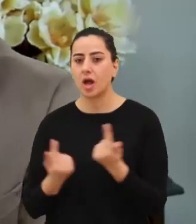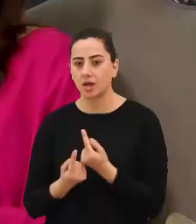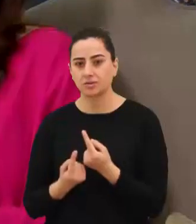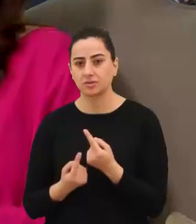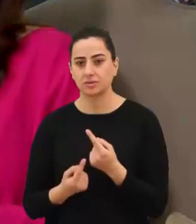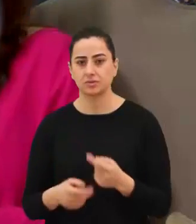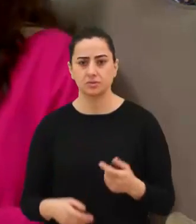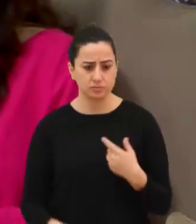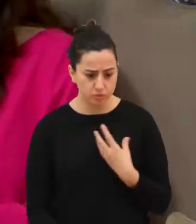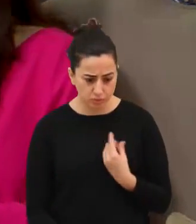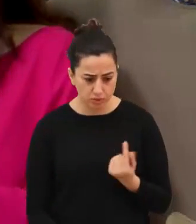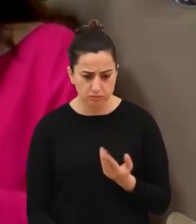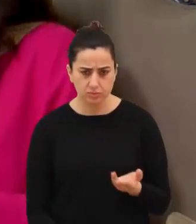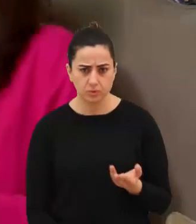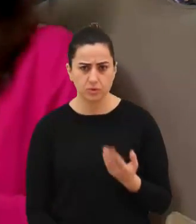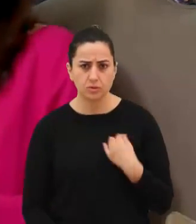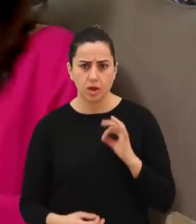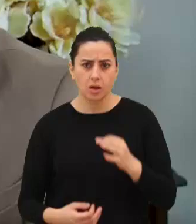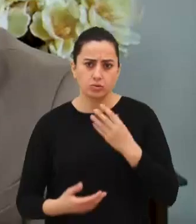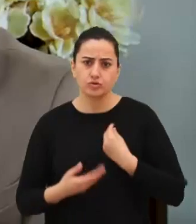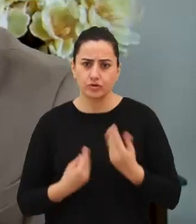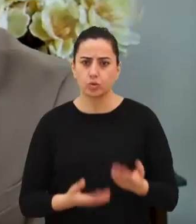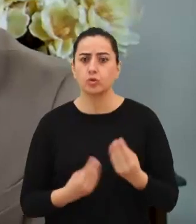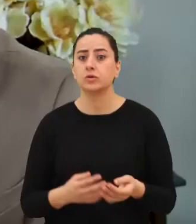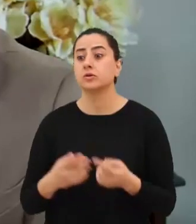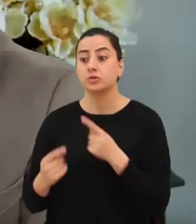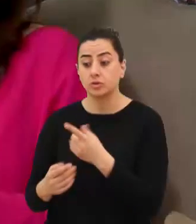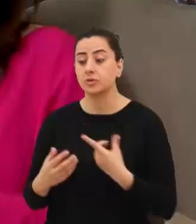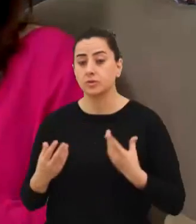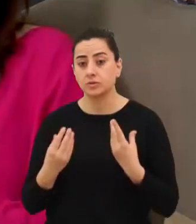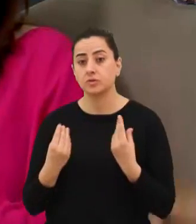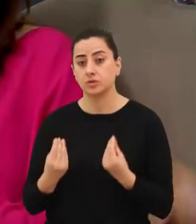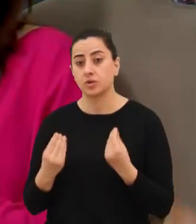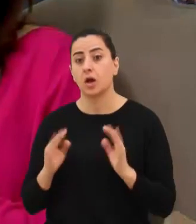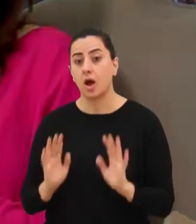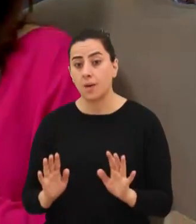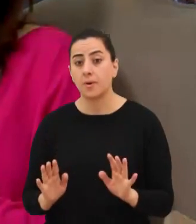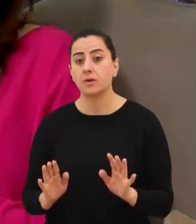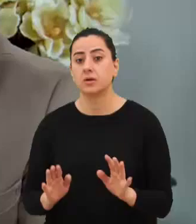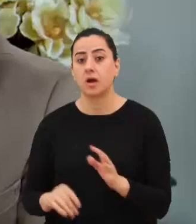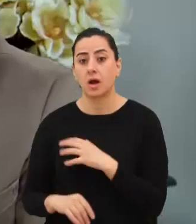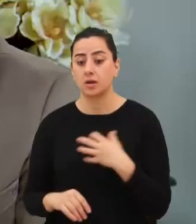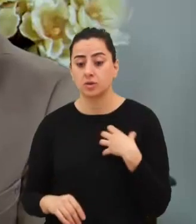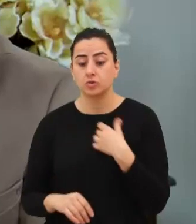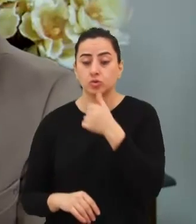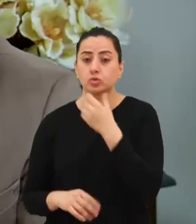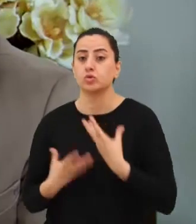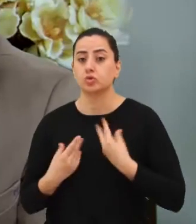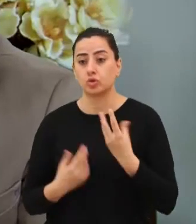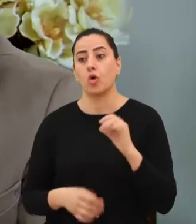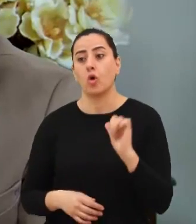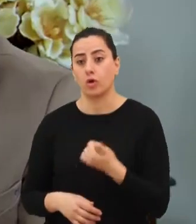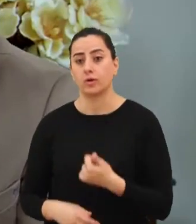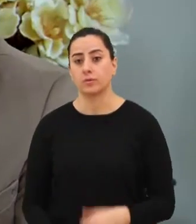Hanım. Sütüm mü az? İyi de ben sürekli emziriyorum. Emzirmeniz çok yakışı bir şeydi. Çünkü ana sütü körpe için en önemli